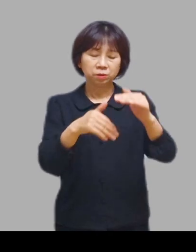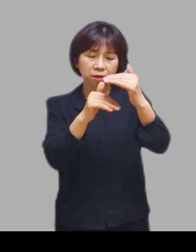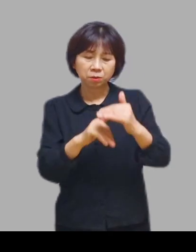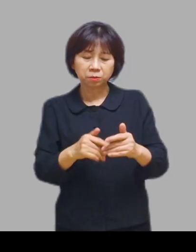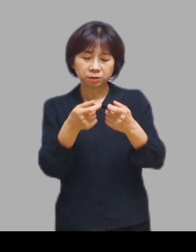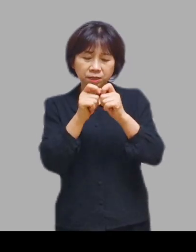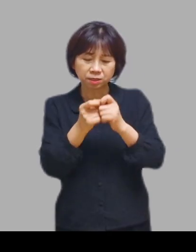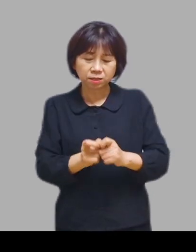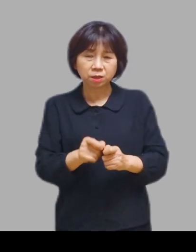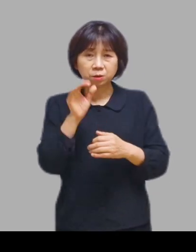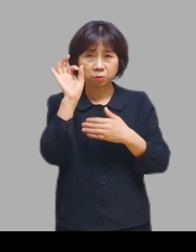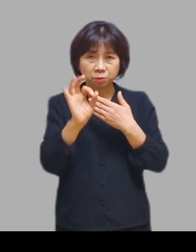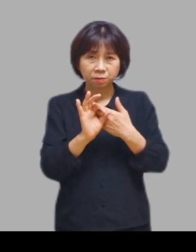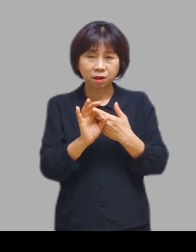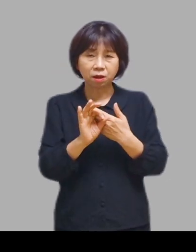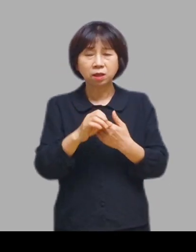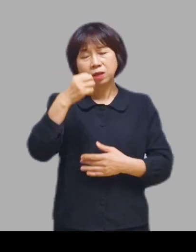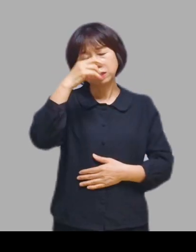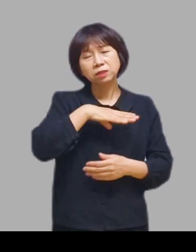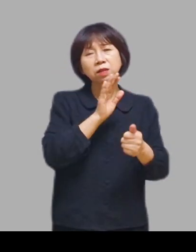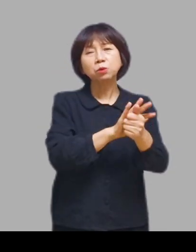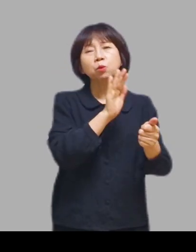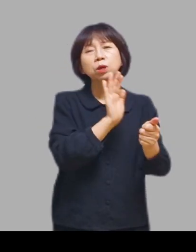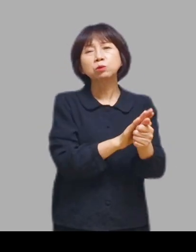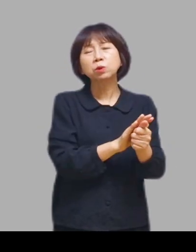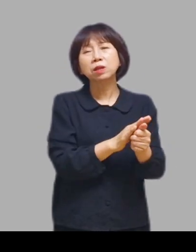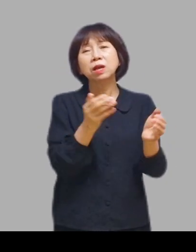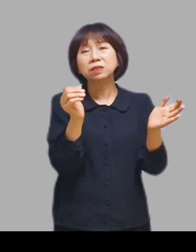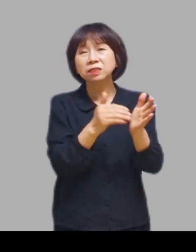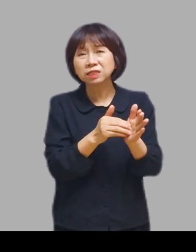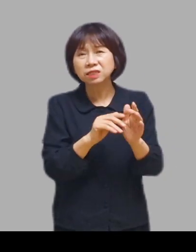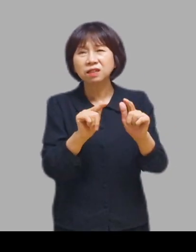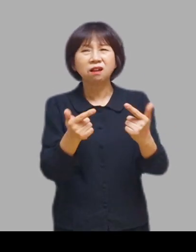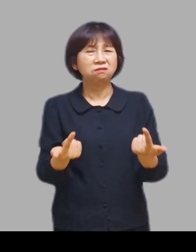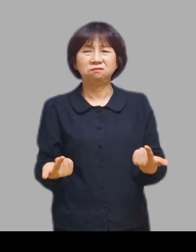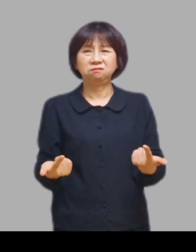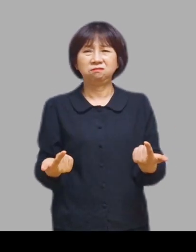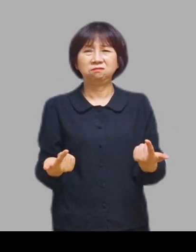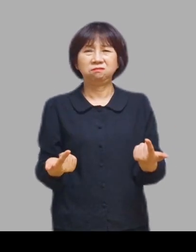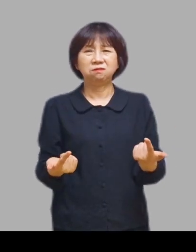보면요, 예수님께서 그냥 도와주었다 말씀하지는 않으십니다.